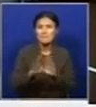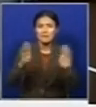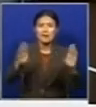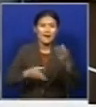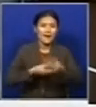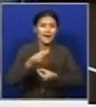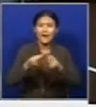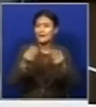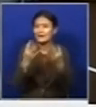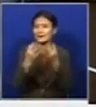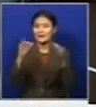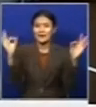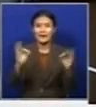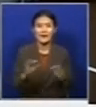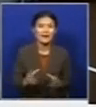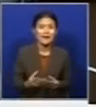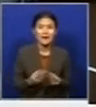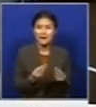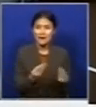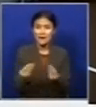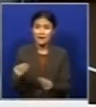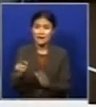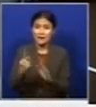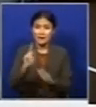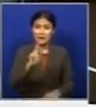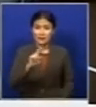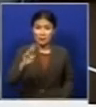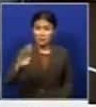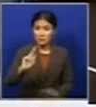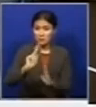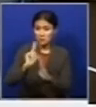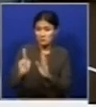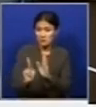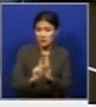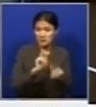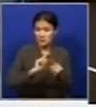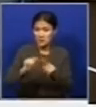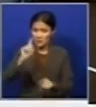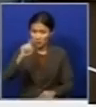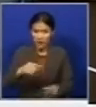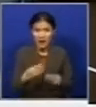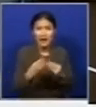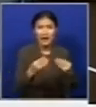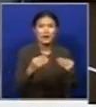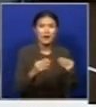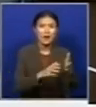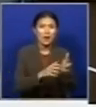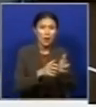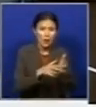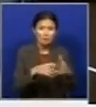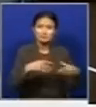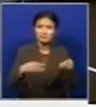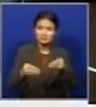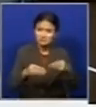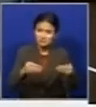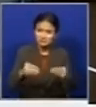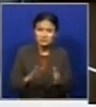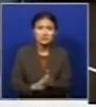ายระบบกฎหมายที่เกี่ยวข้องทั้งหมดมุ่งเน้นผลประโยชน์ของ